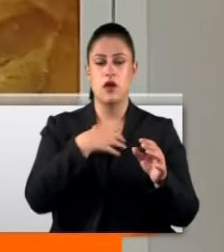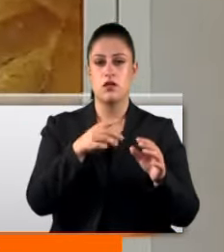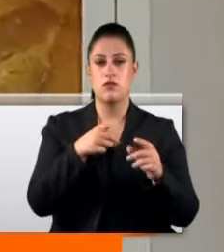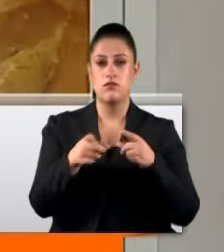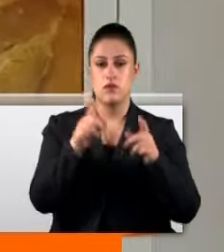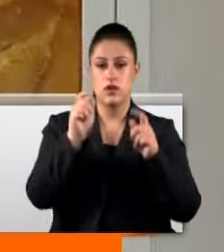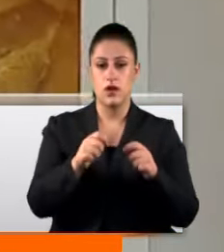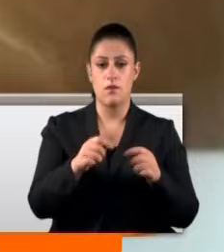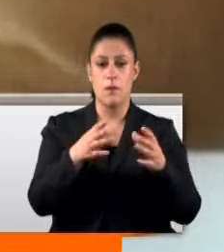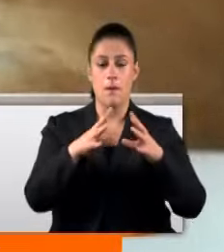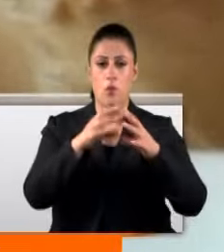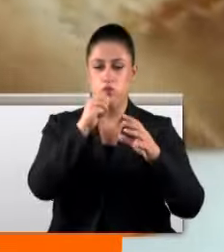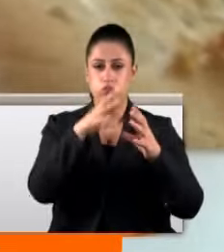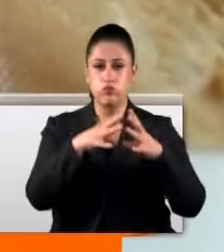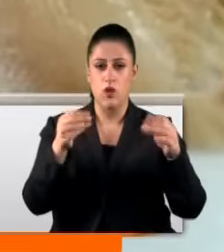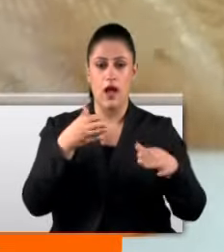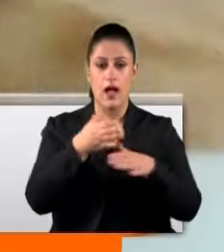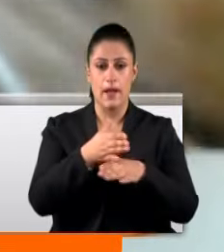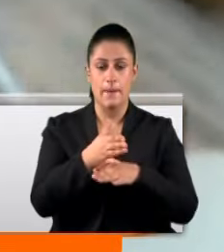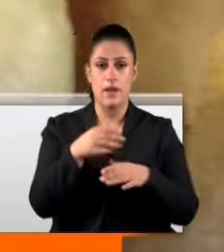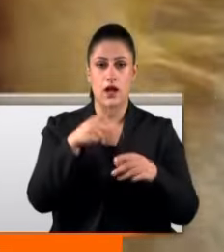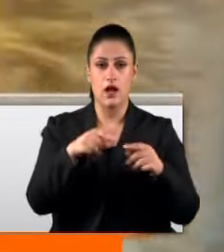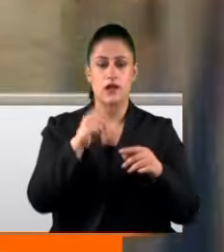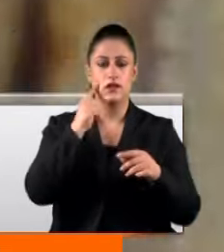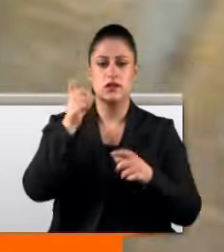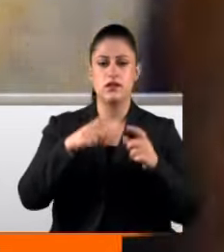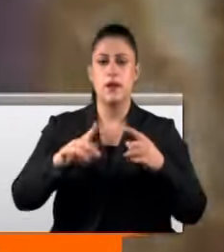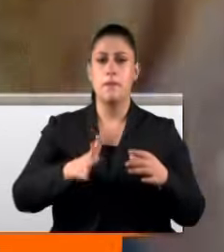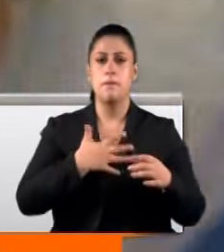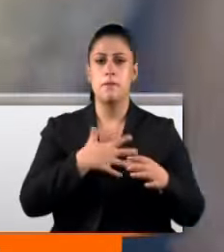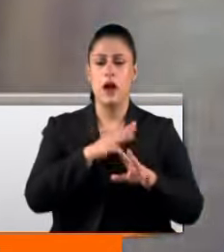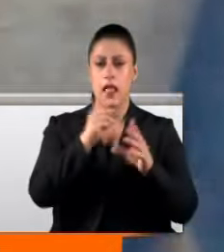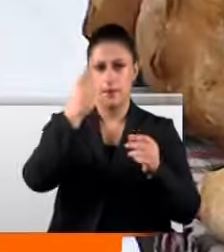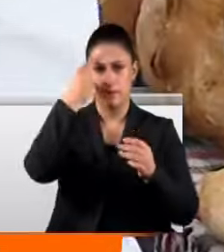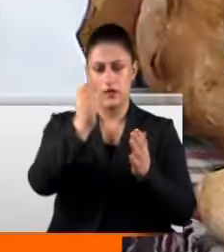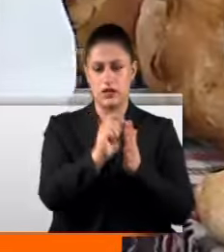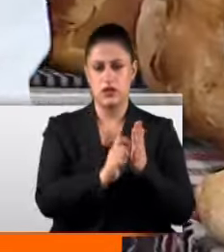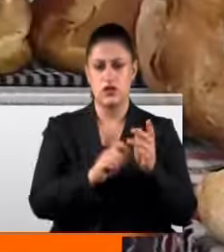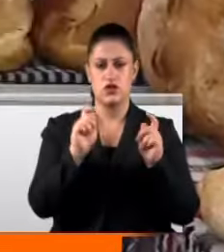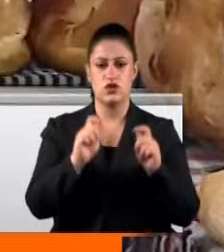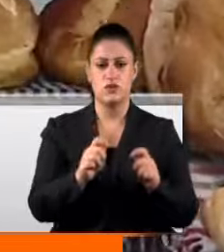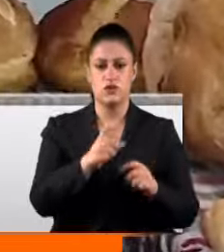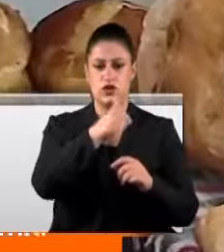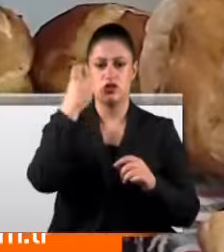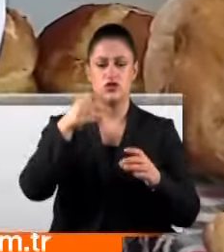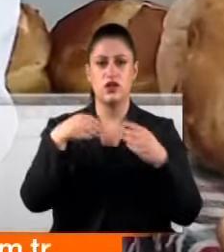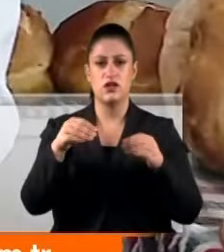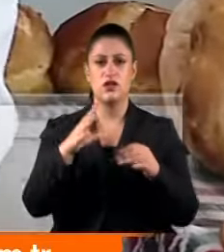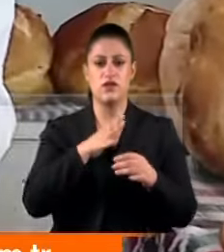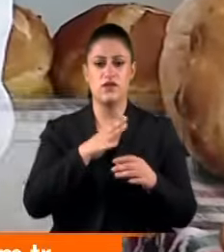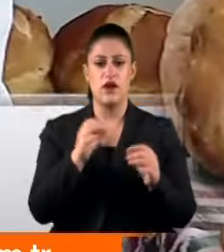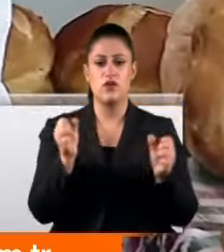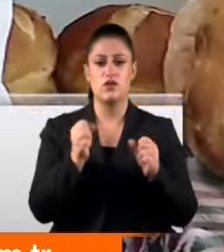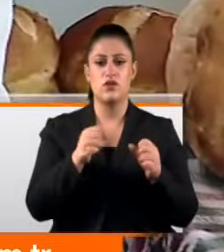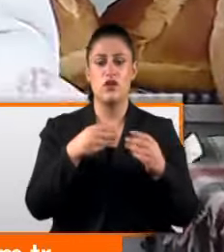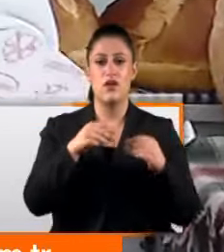Ambalajlı ekmekte paketin üzerinde tüketicinin merak ettiği her tür bilgi yer alacak. Sıcak sıcak satış varken soğuk satışta